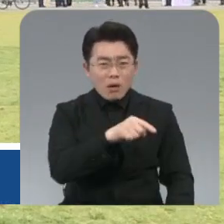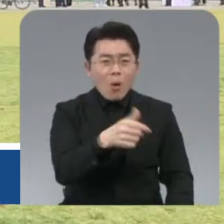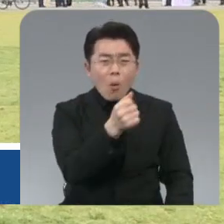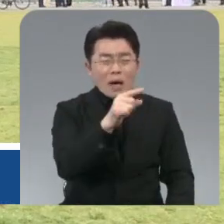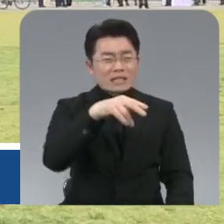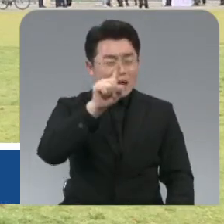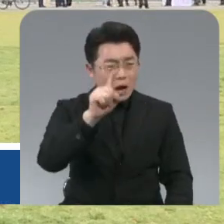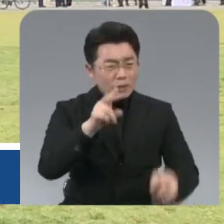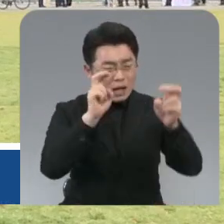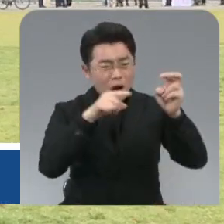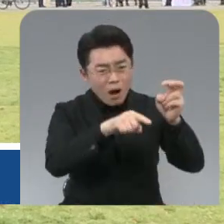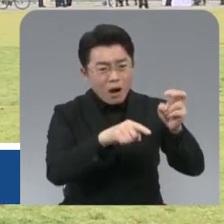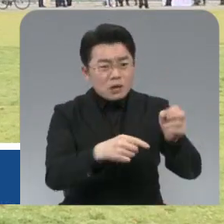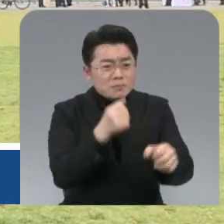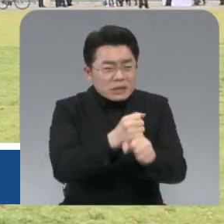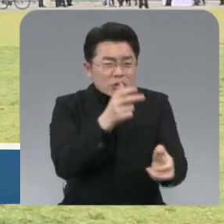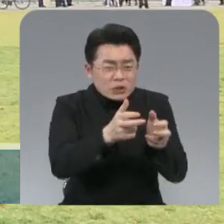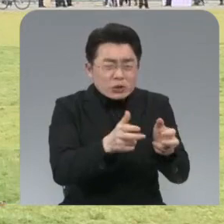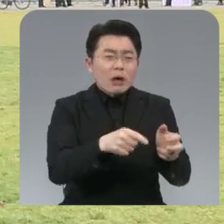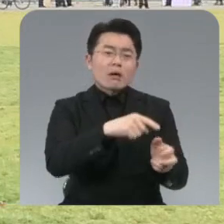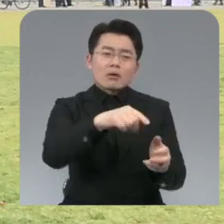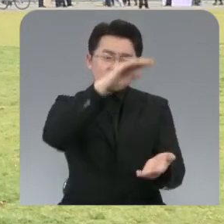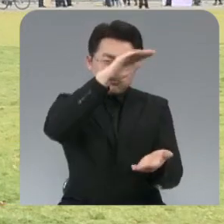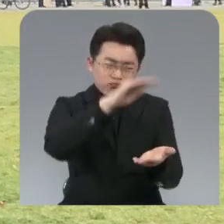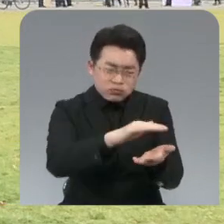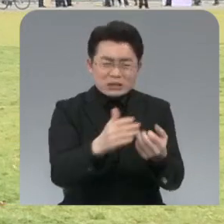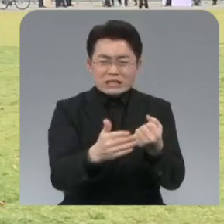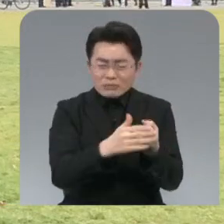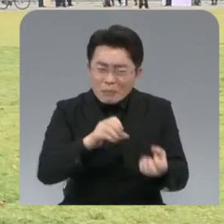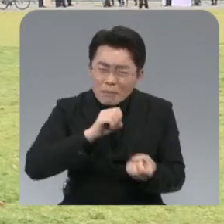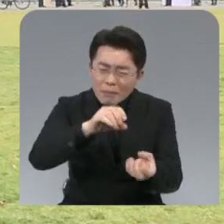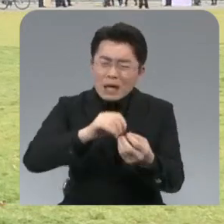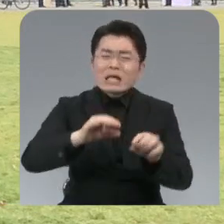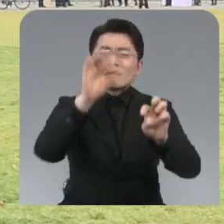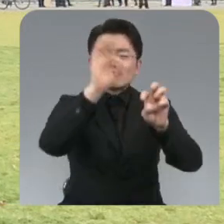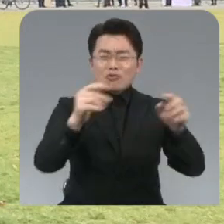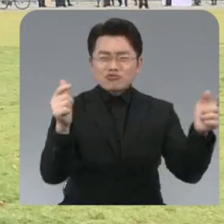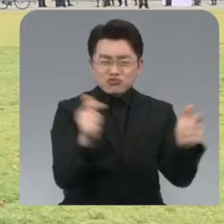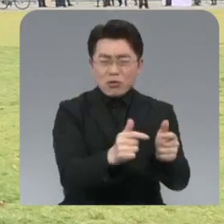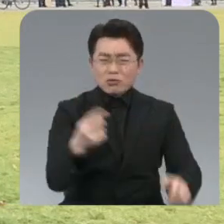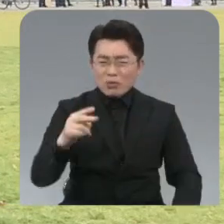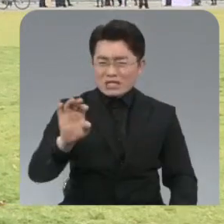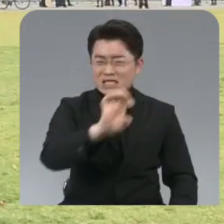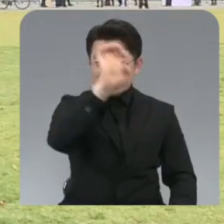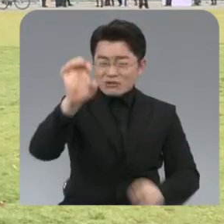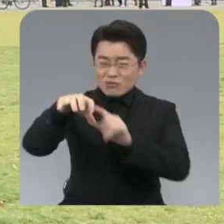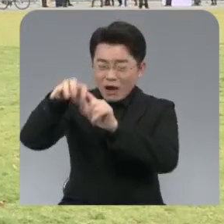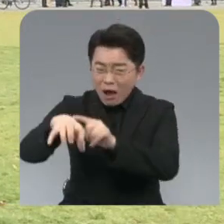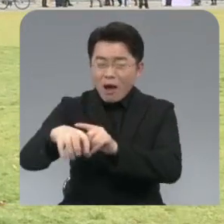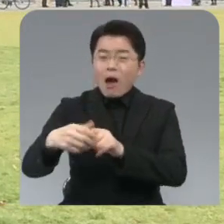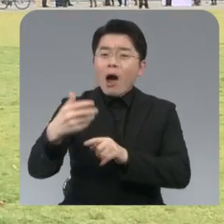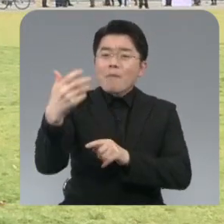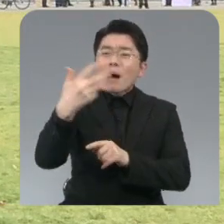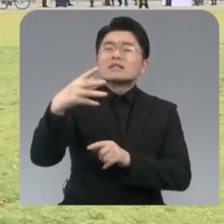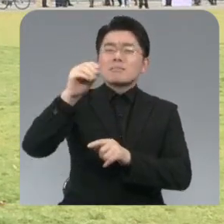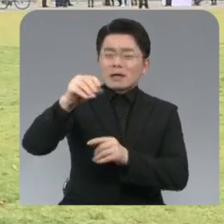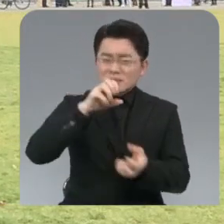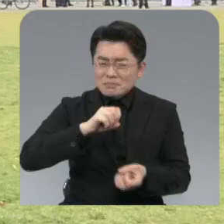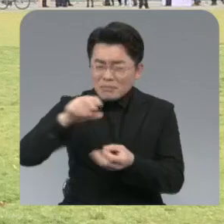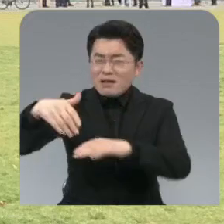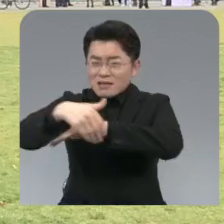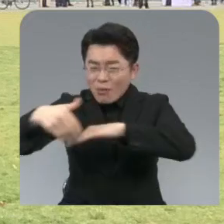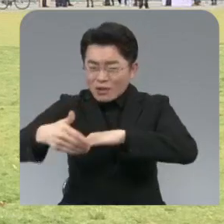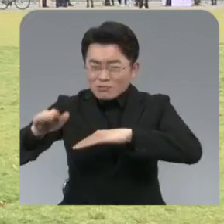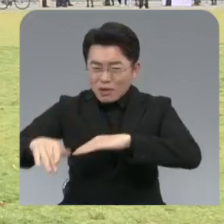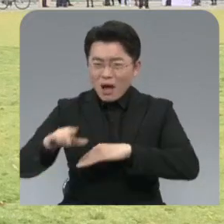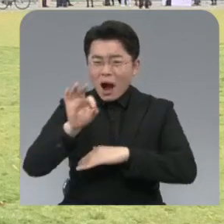유럽 공급량을 30% 감축했습니다. 이후에 1분기까지 8천만 회분을 공급하겠다던 아스트라제네카도